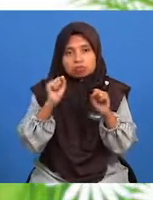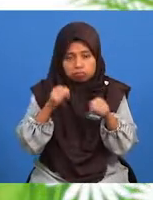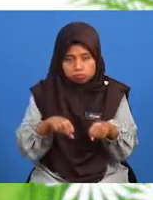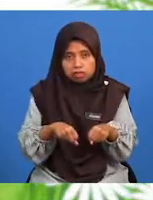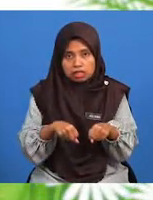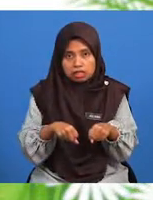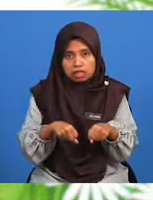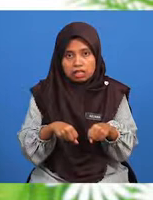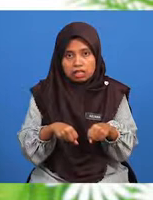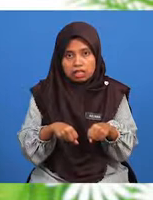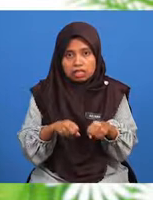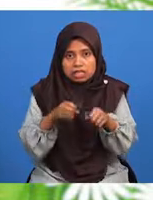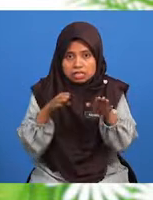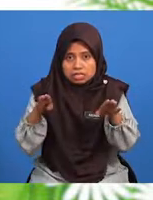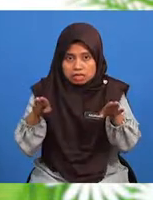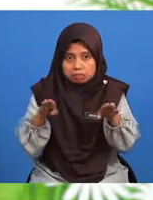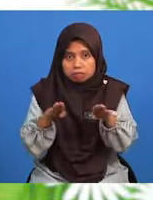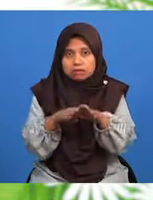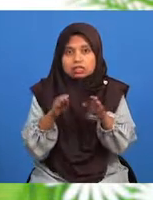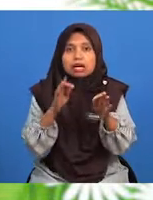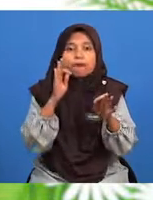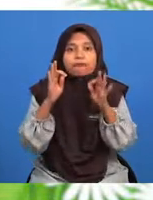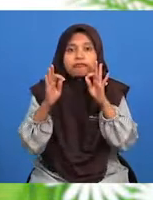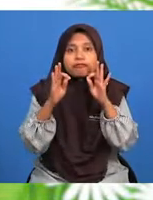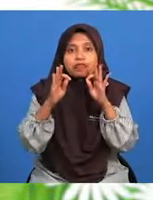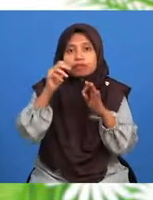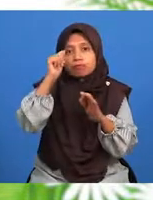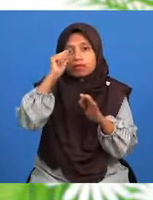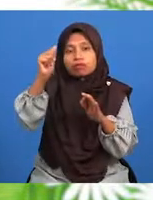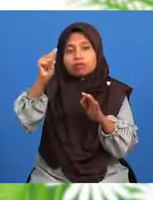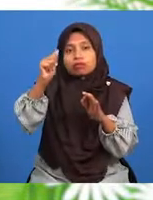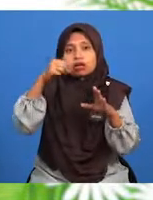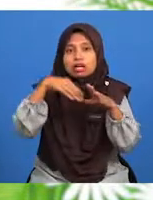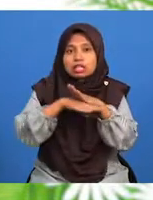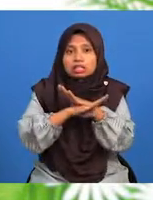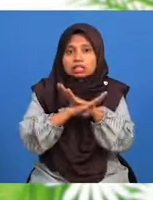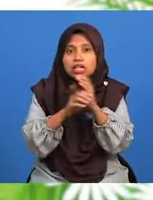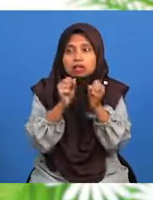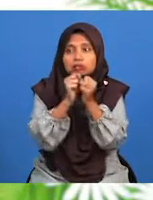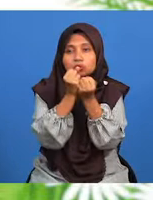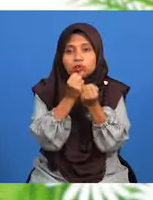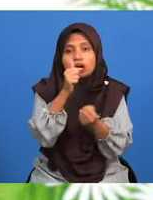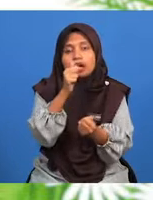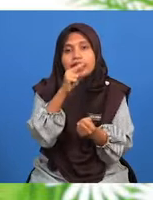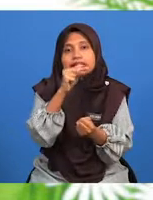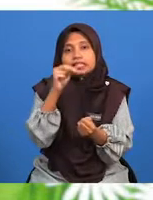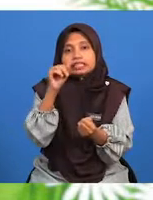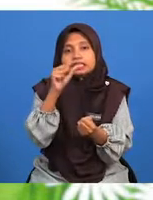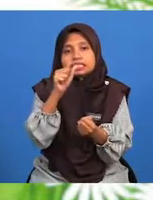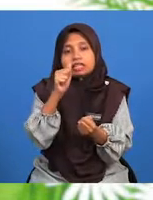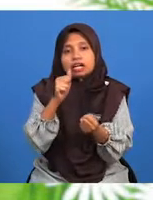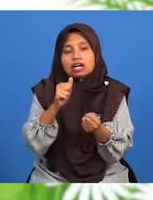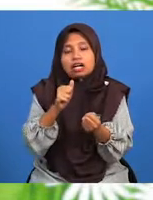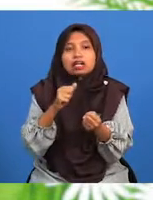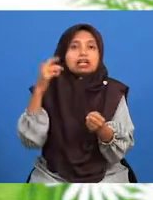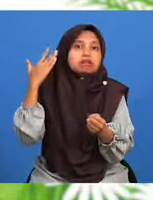ini selaras dengan firman Allah Subhanahu wa taala dalam surah An-Nisa ayat 4 yang